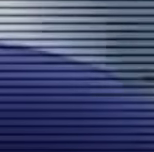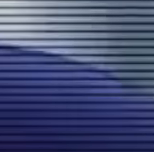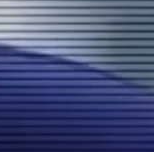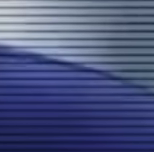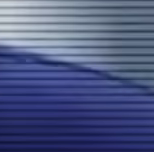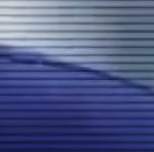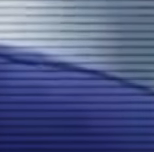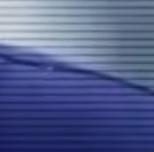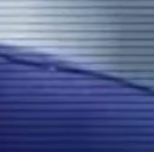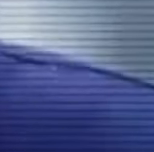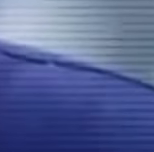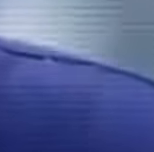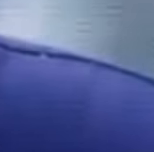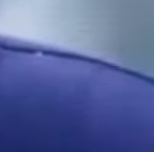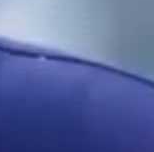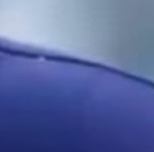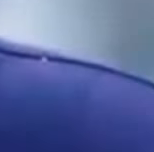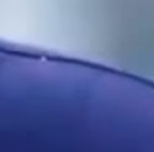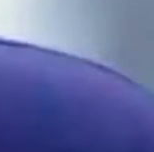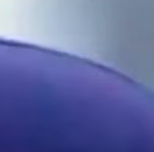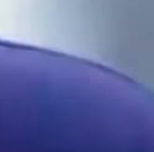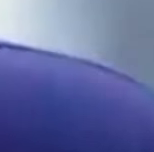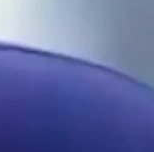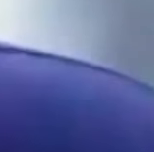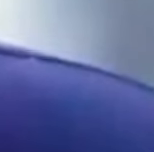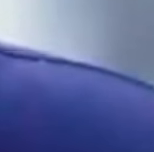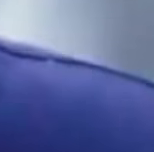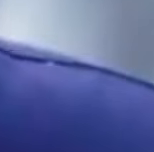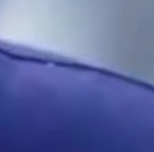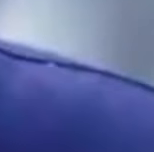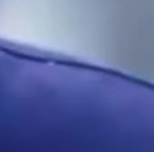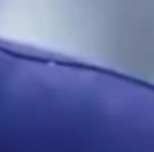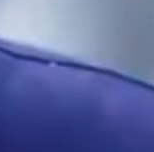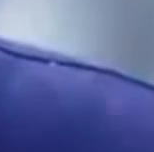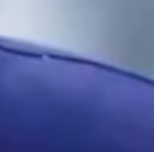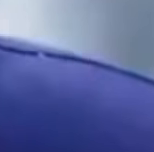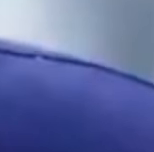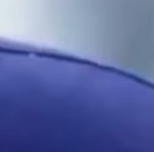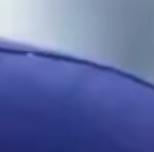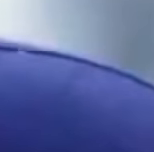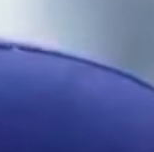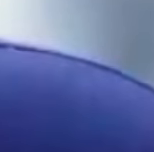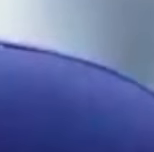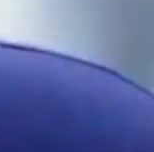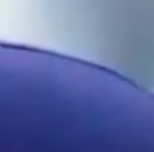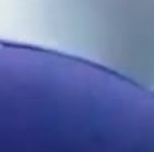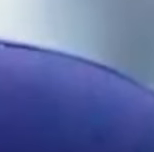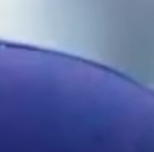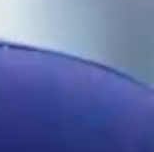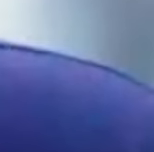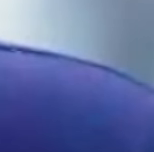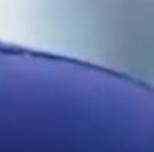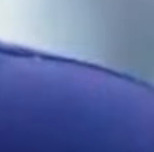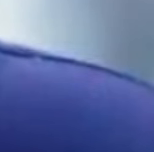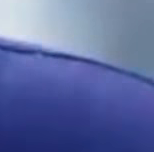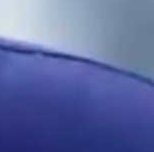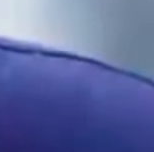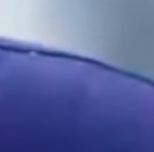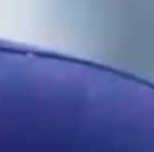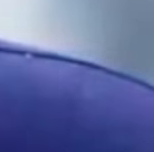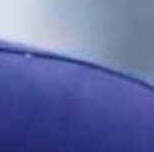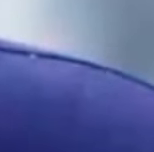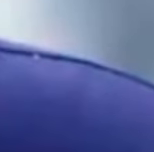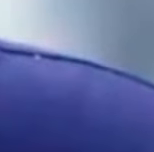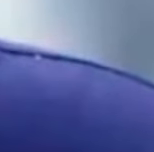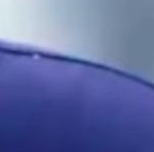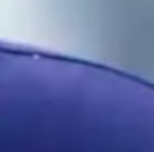na ipinasara niya ang kongreso, kahit laggamak ang kahirapan noong panahon niya, dahil